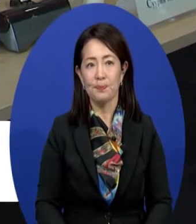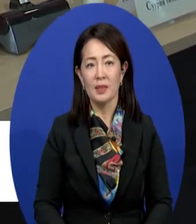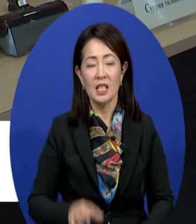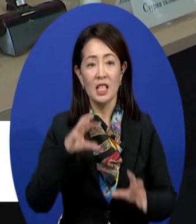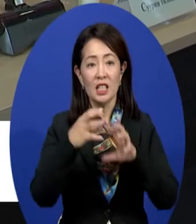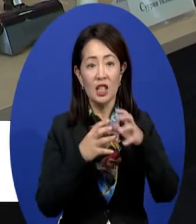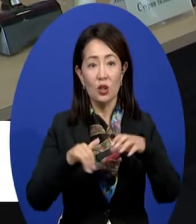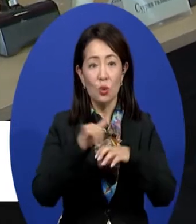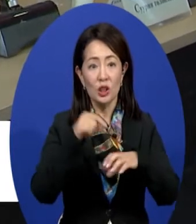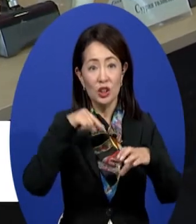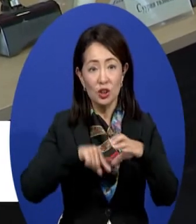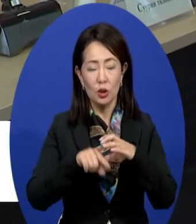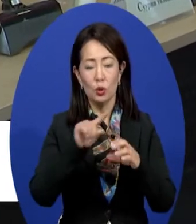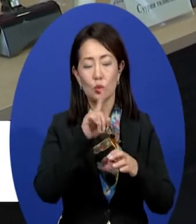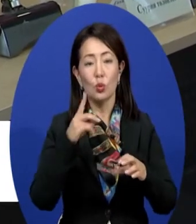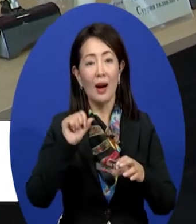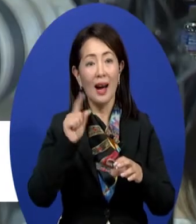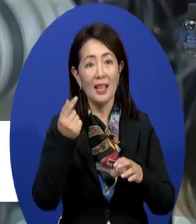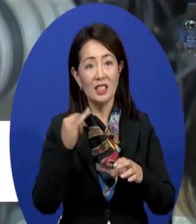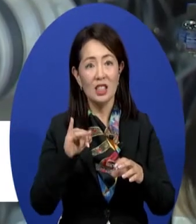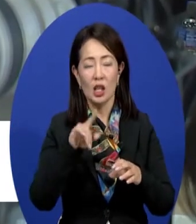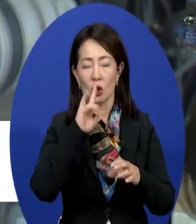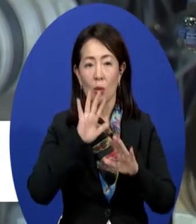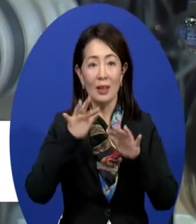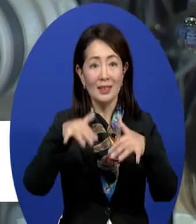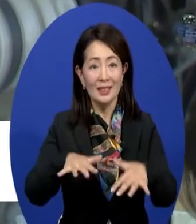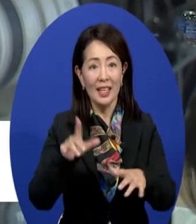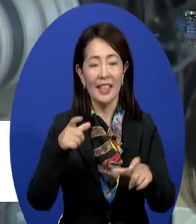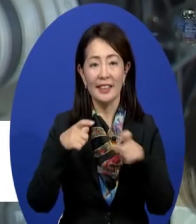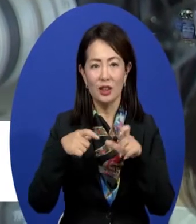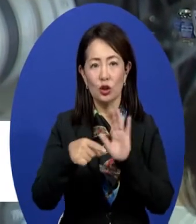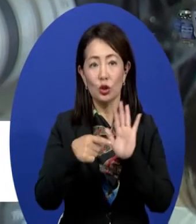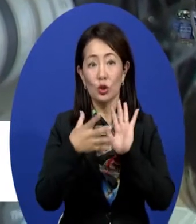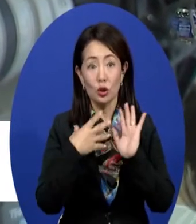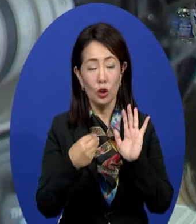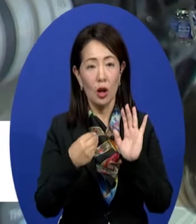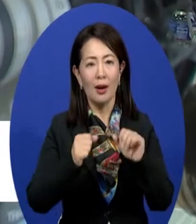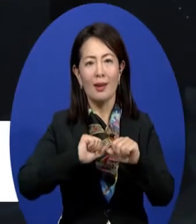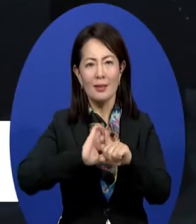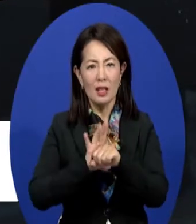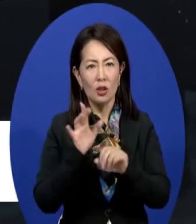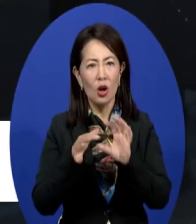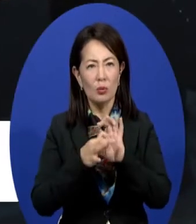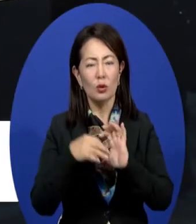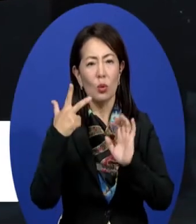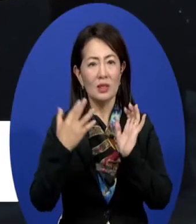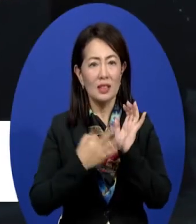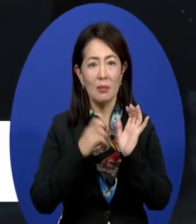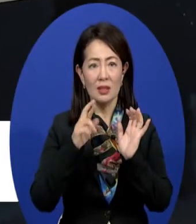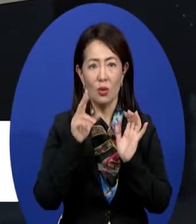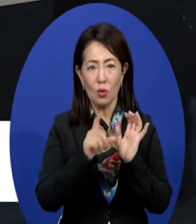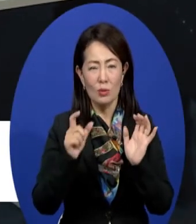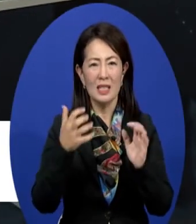Дэлхийн улс орнуудад тэр дундаа Зүүн Аз, Намхан далайн орнуудын эдийн засагт сөргөөр нөлөөлж байна. Цар тахлын нөлөөгөөр 38 сая хүн ядуу хивээр